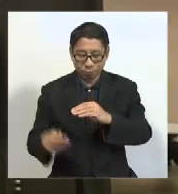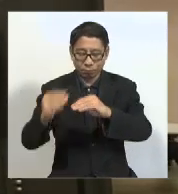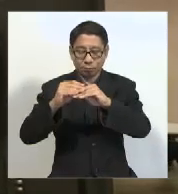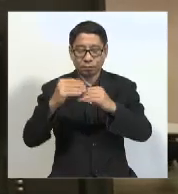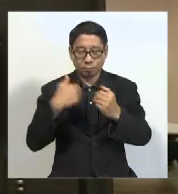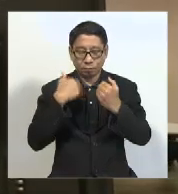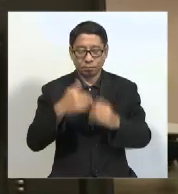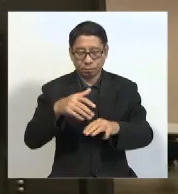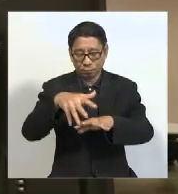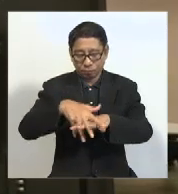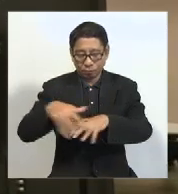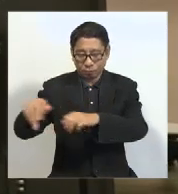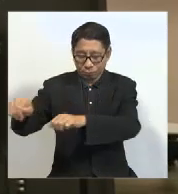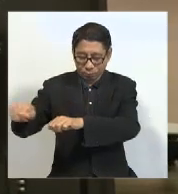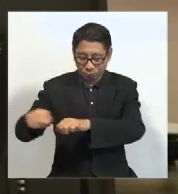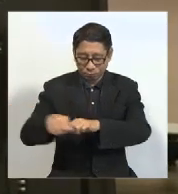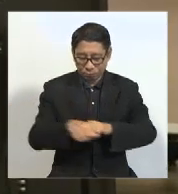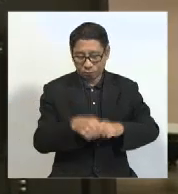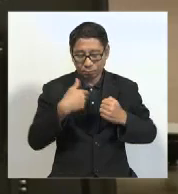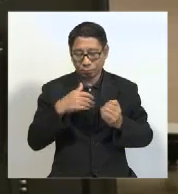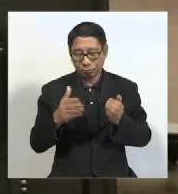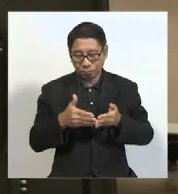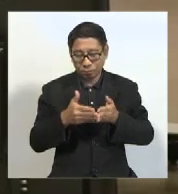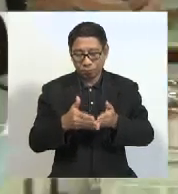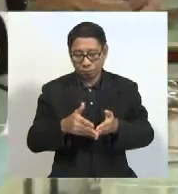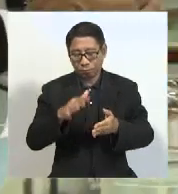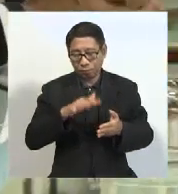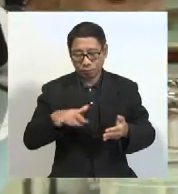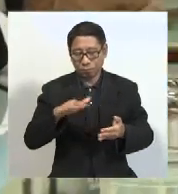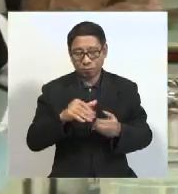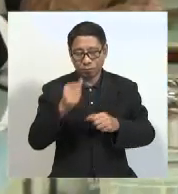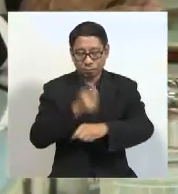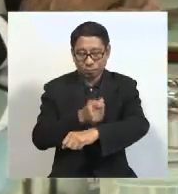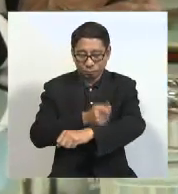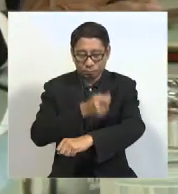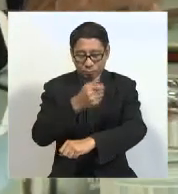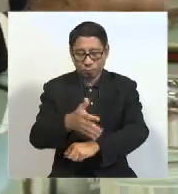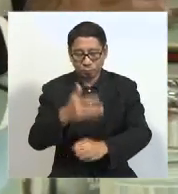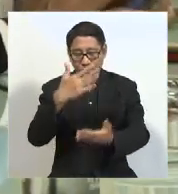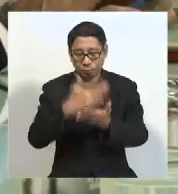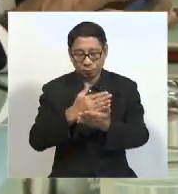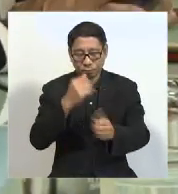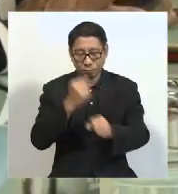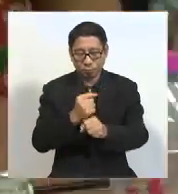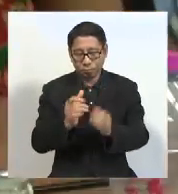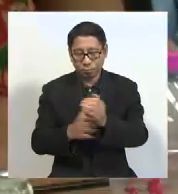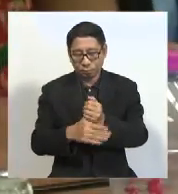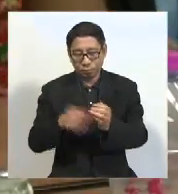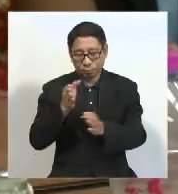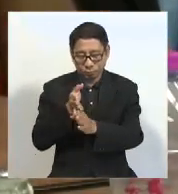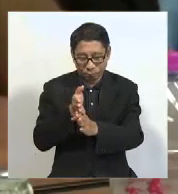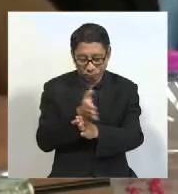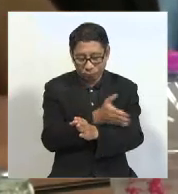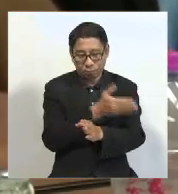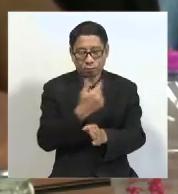ประมงแบบอวนลากและเรือประมงทั่วไปเพื่อชดเชยการทำประมงบางส่วนที่หยุดการทำประมงไปก่อนหน้านี้